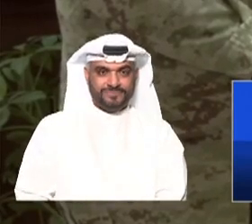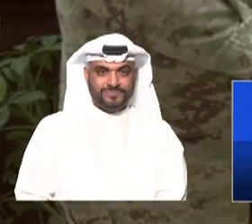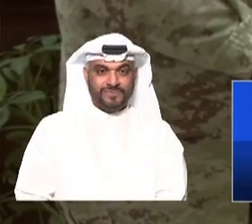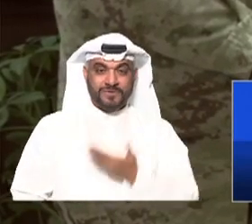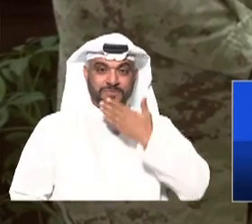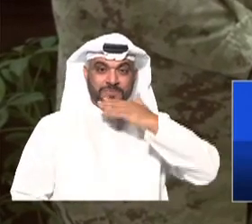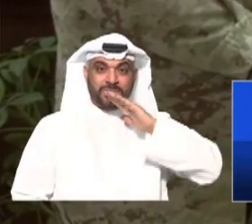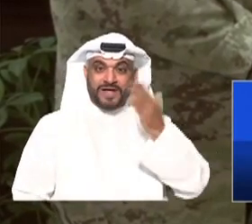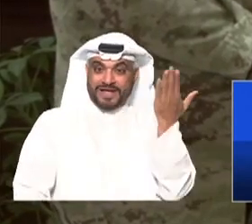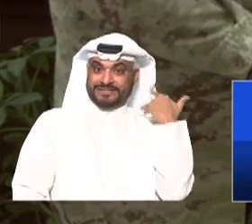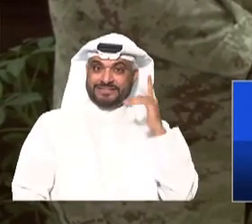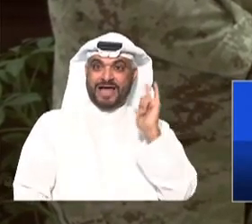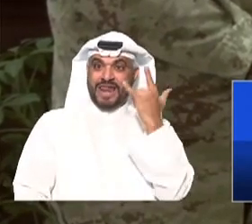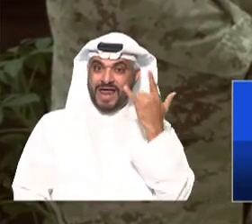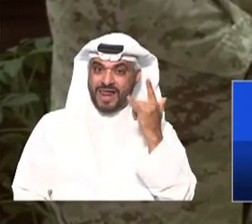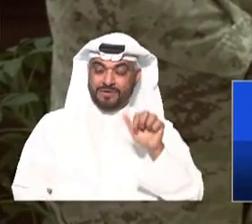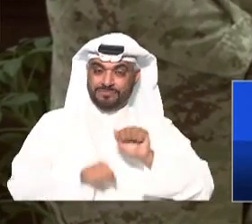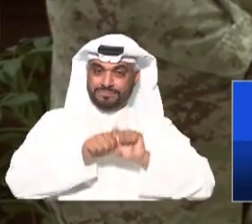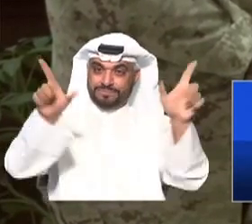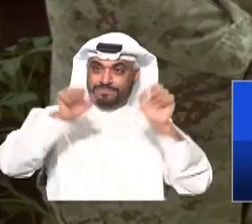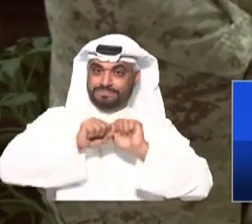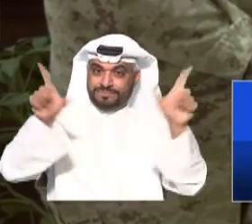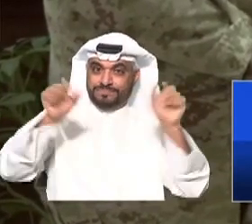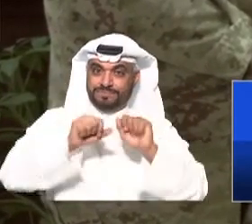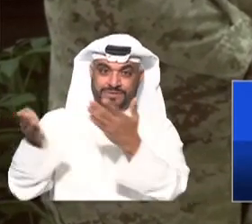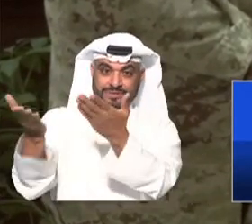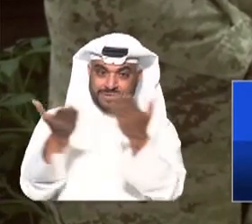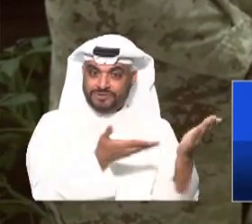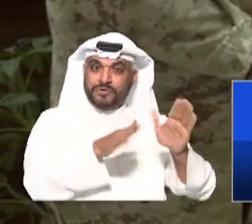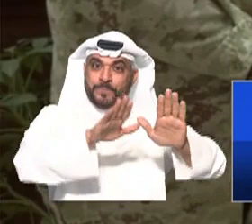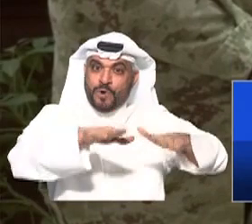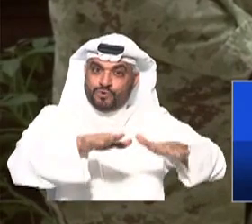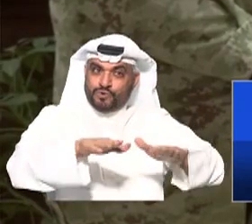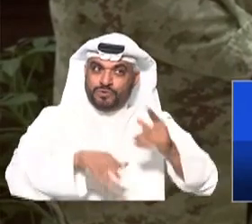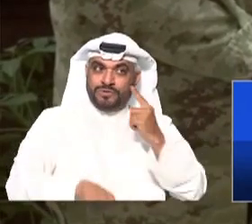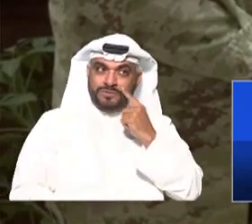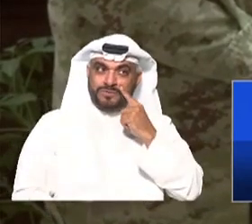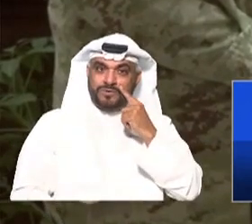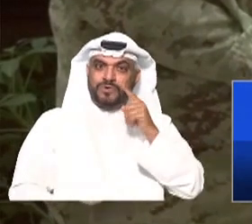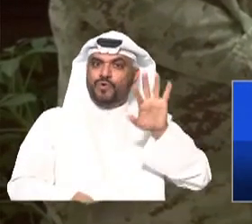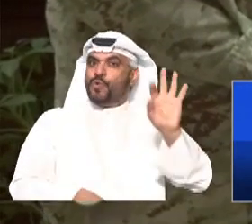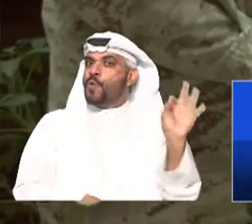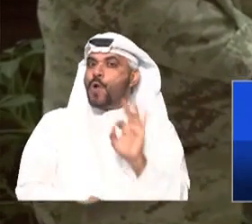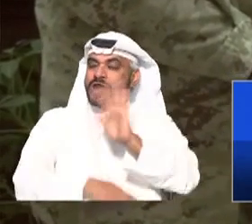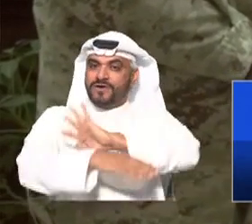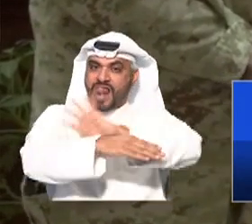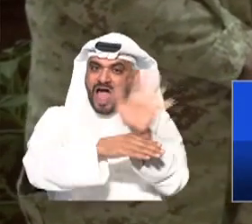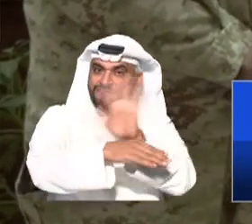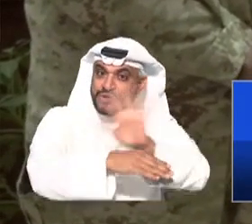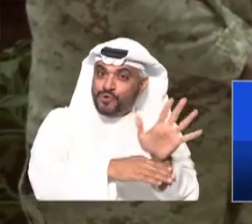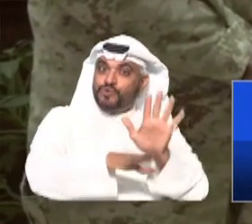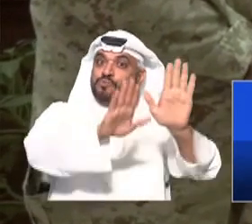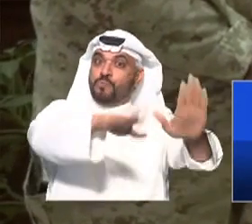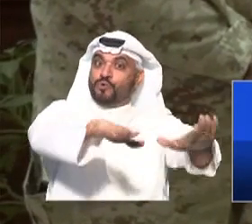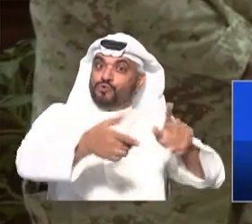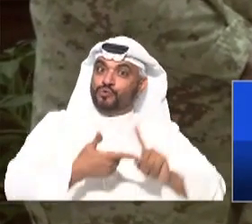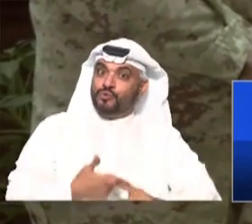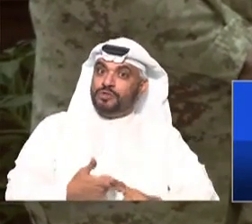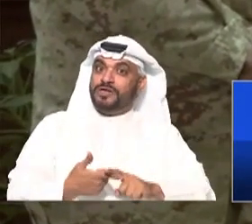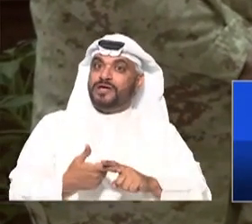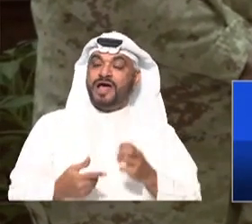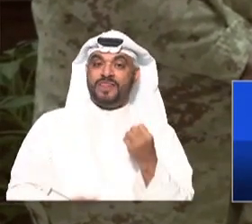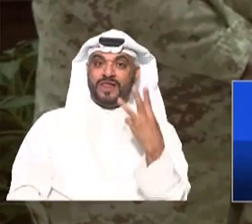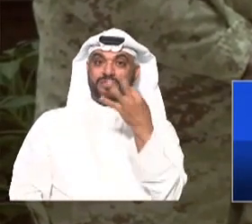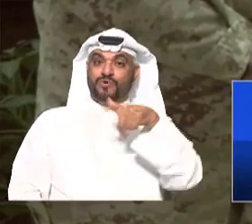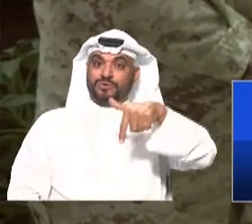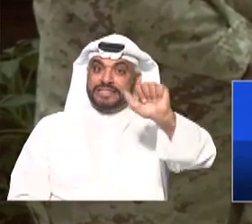الحملات الإعلامية وتواجدهم في الميدان مجمع الأفنيوز وباقي الأماكن العامة لتشجيع